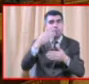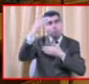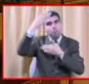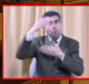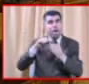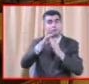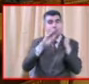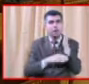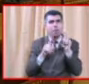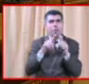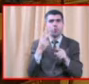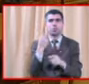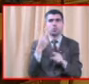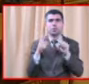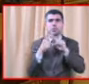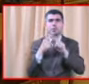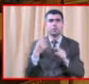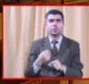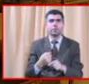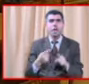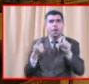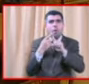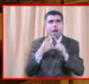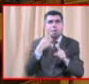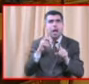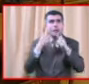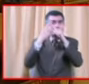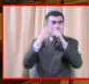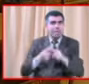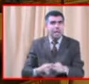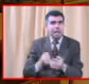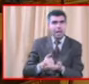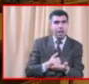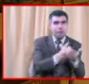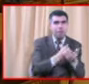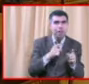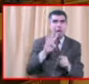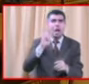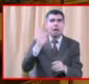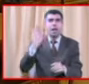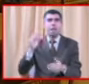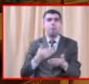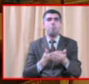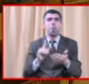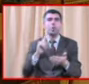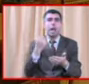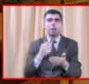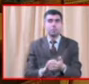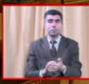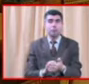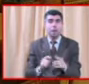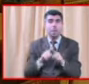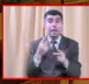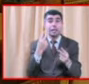ديال الأدلة بسرعة. الدليل الأول هو أن الميزانية المخصصة ما كتفوتش 400 مليون ديال الدرهم، وفي داخل الميزانية عندنا